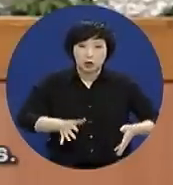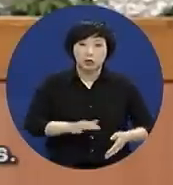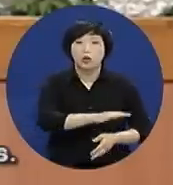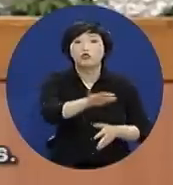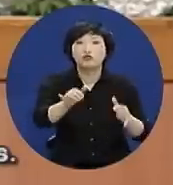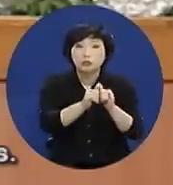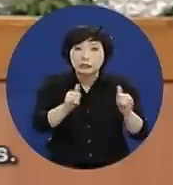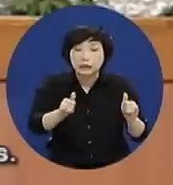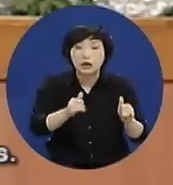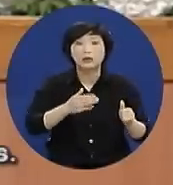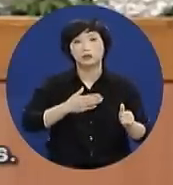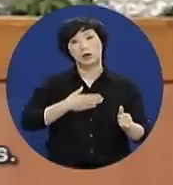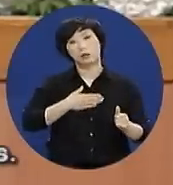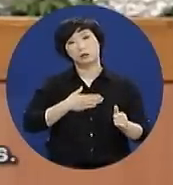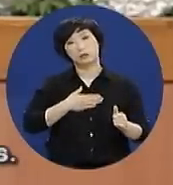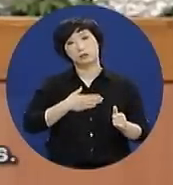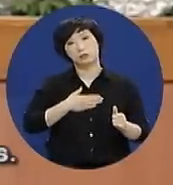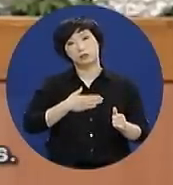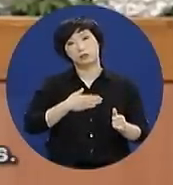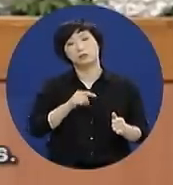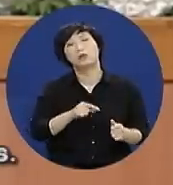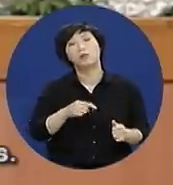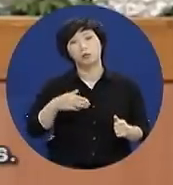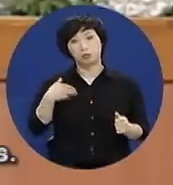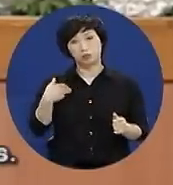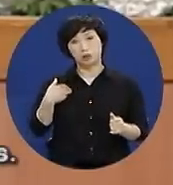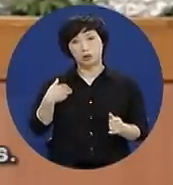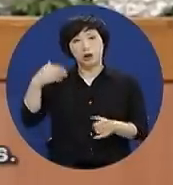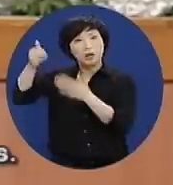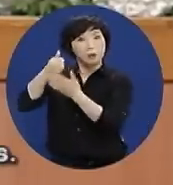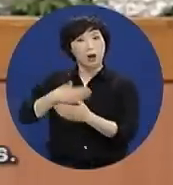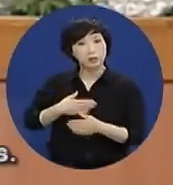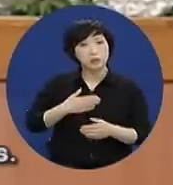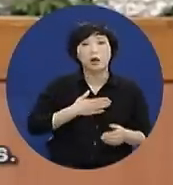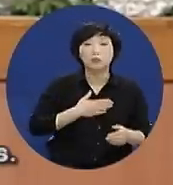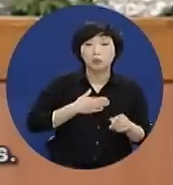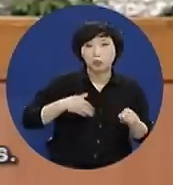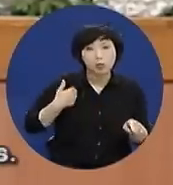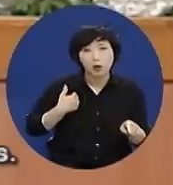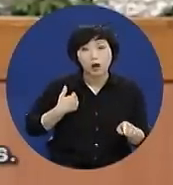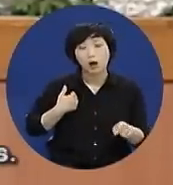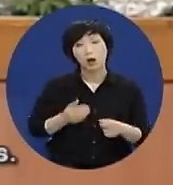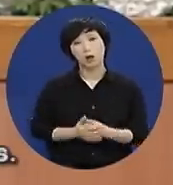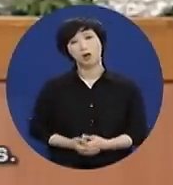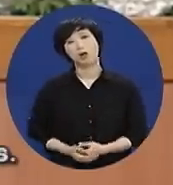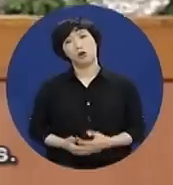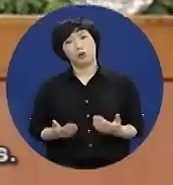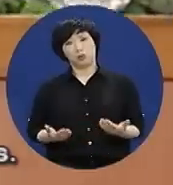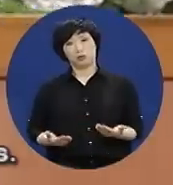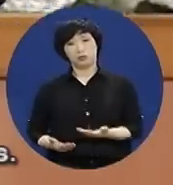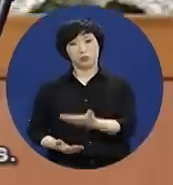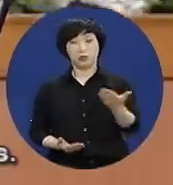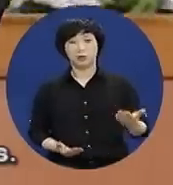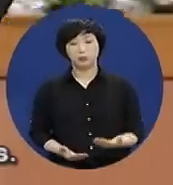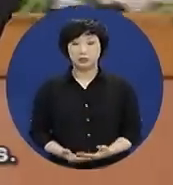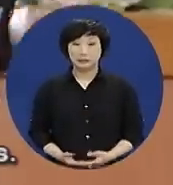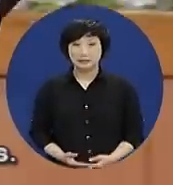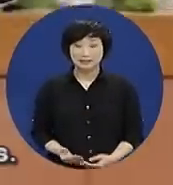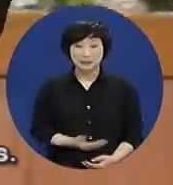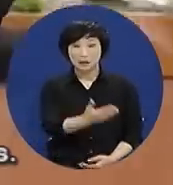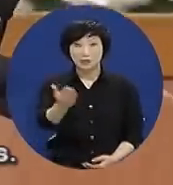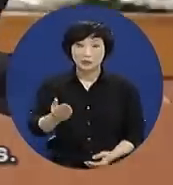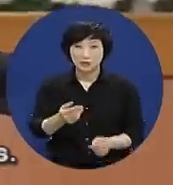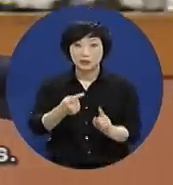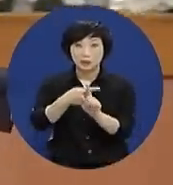在と罪の子として生まれた本人はそれを知りませんですから外にて